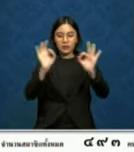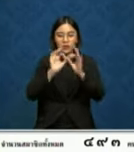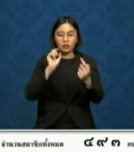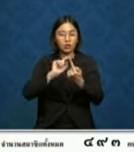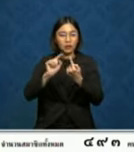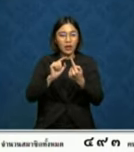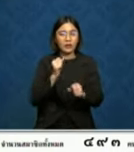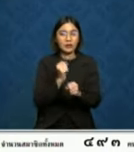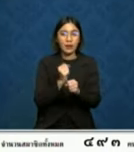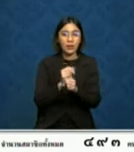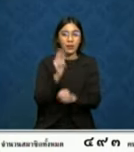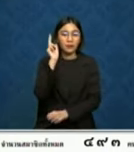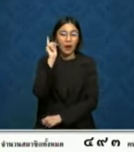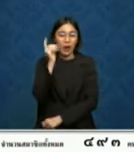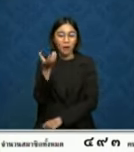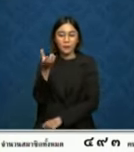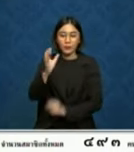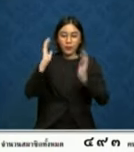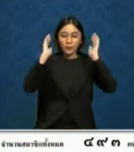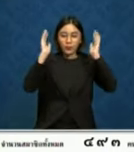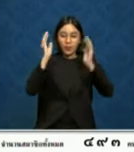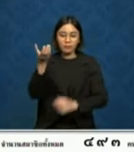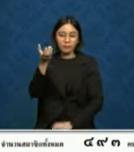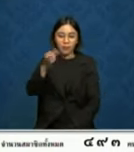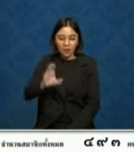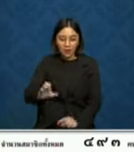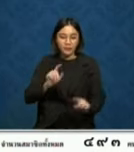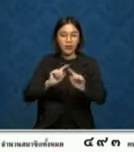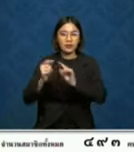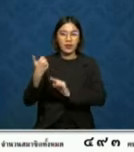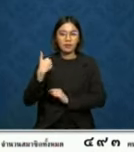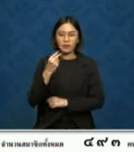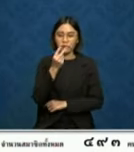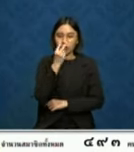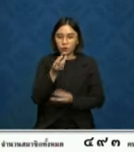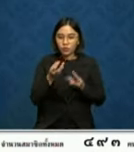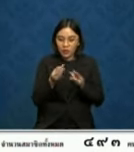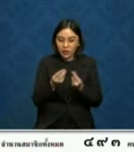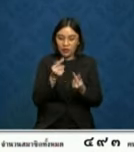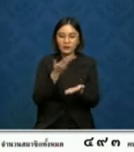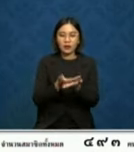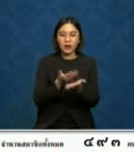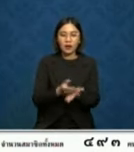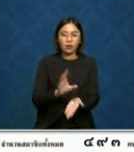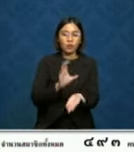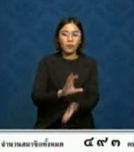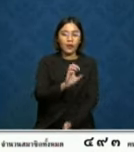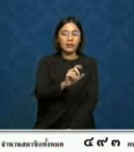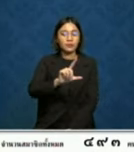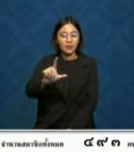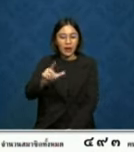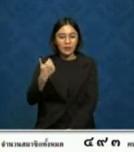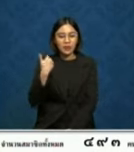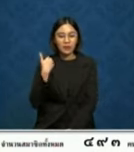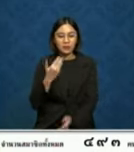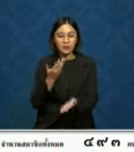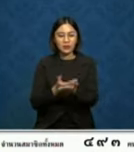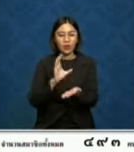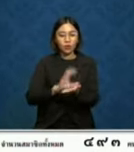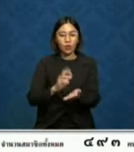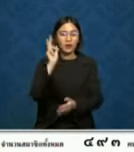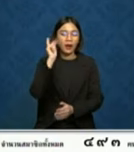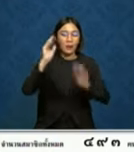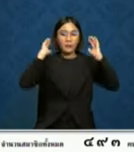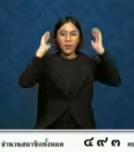กับการผลิตสื่อโฆษณารูปแบบต่างๆผมชวนทุกท่านมาดูรายละเอียดภายใต้งบประมาณ 50ล้านบาทมีประเด็นงบสื่อ